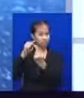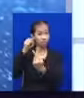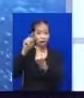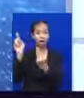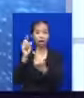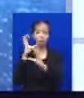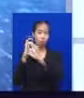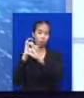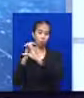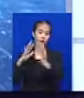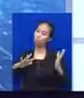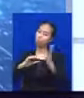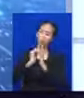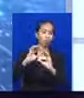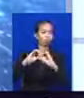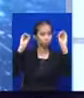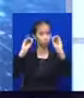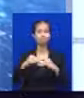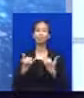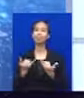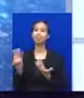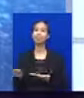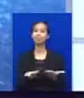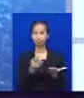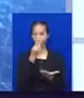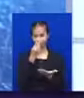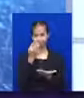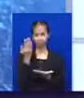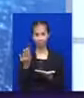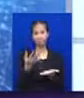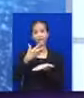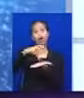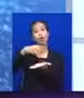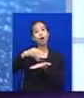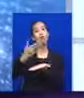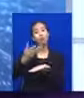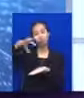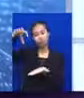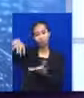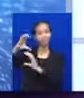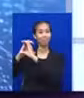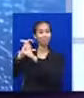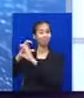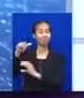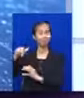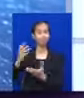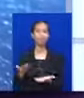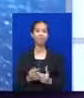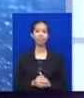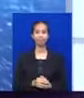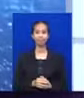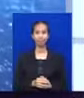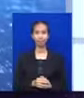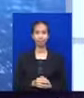ารสาธารณะให้เป็น0เลยนะคะไปติดตามรายละเอียดกับคุณณัฐาชื่นพลรายงานมาจากกรมการขนส่งทางบกเชิญคุณณัฐาค่